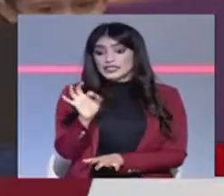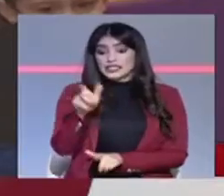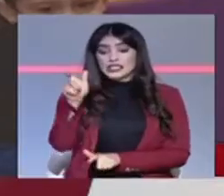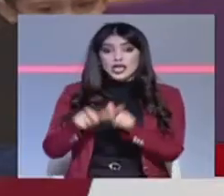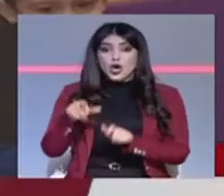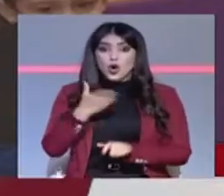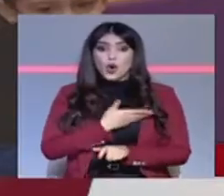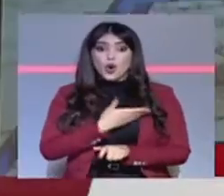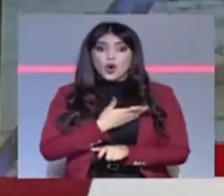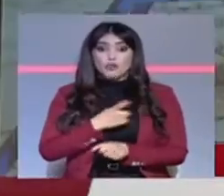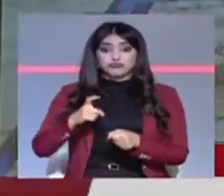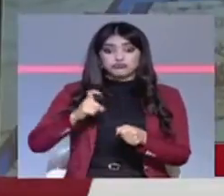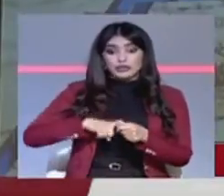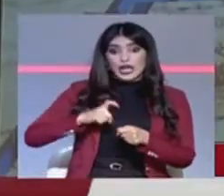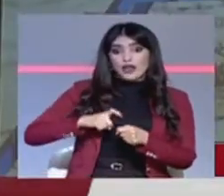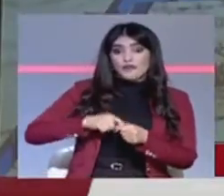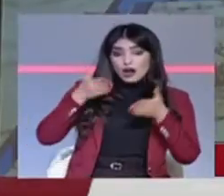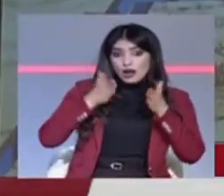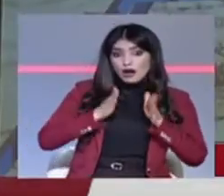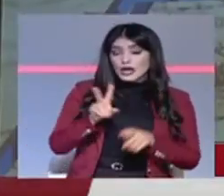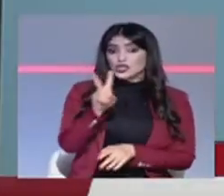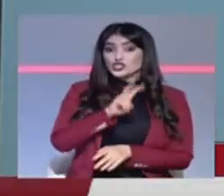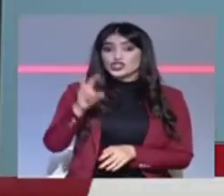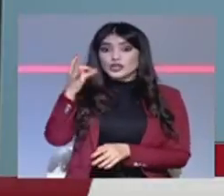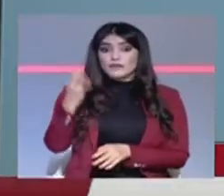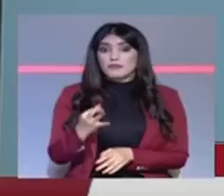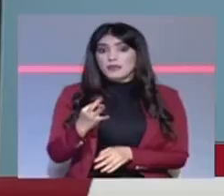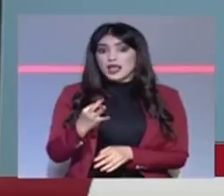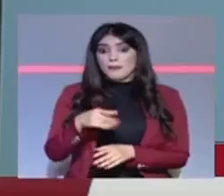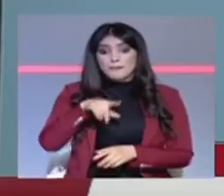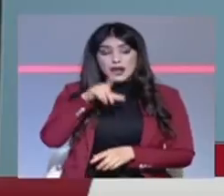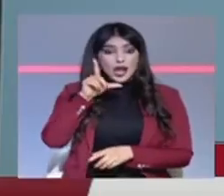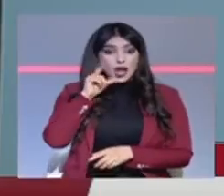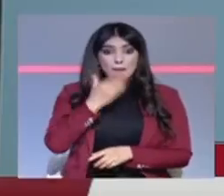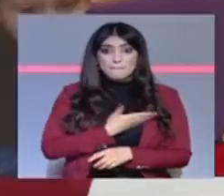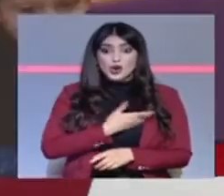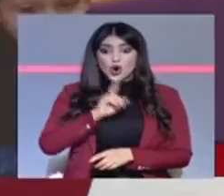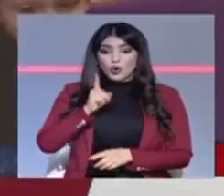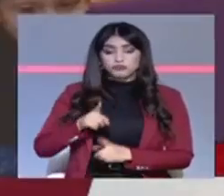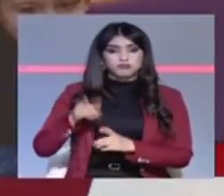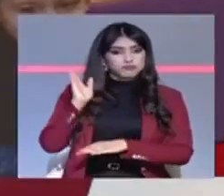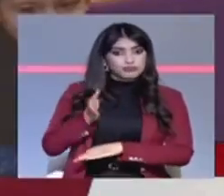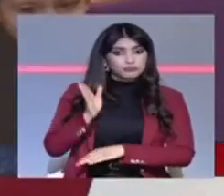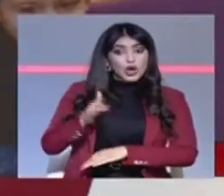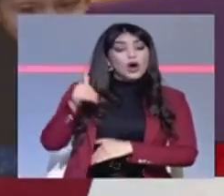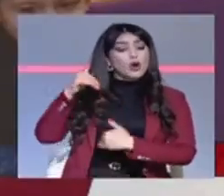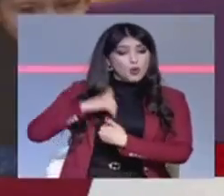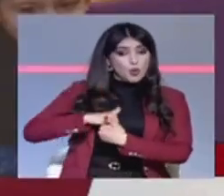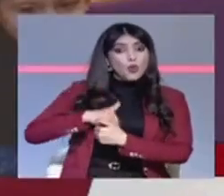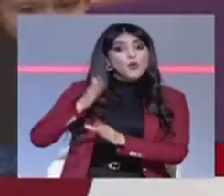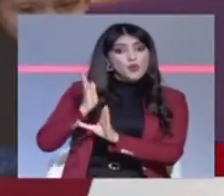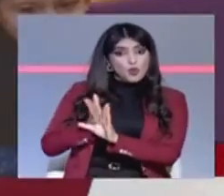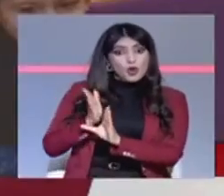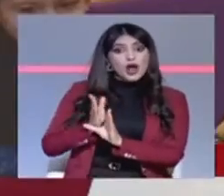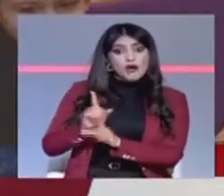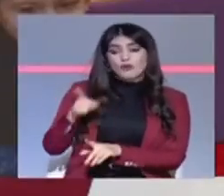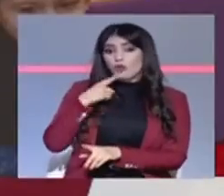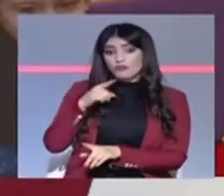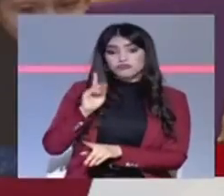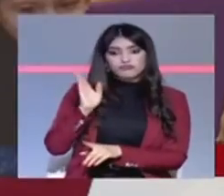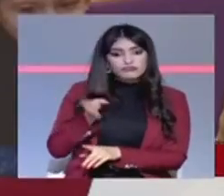شاكوش اولادهم في ايه القرار عشرين بالمائه من اولياء اللي يقروا الى العنف نفسي معناها نوع من العقوبه